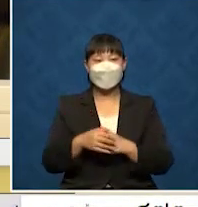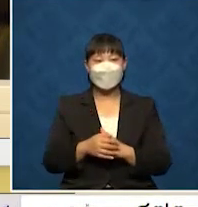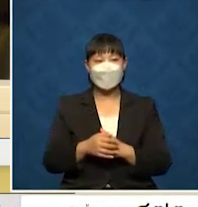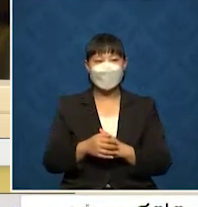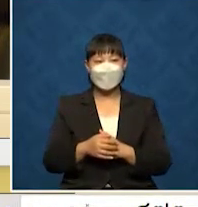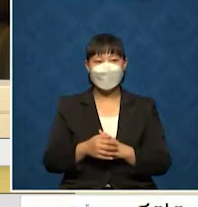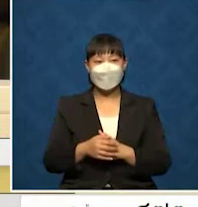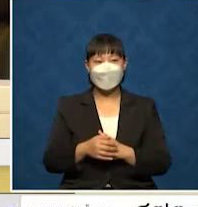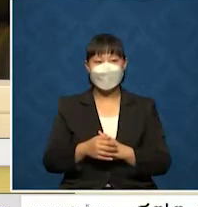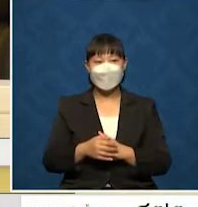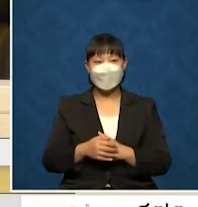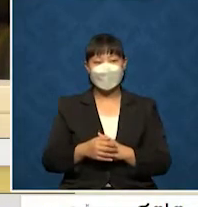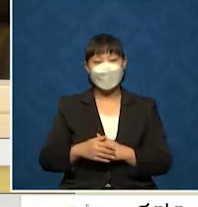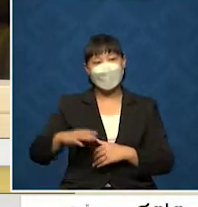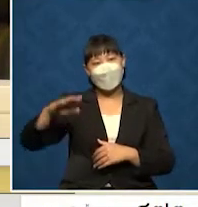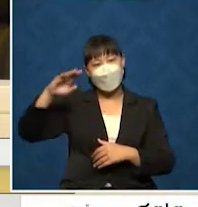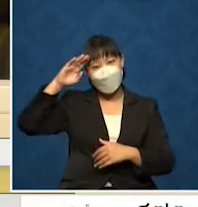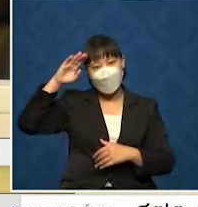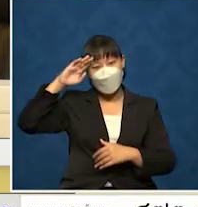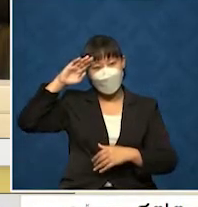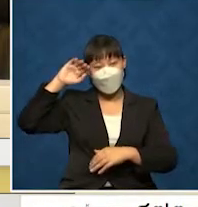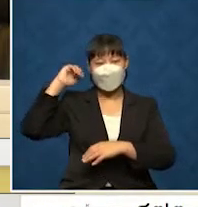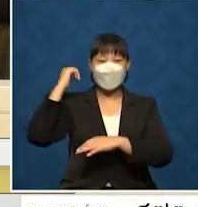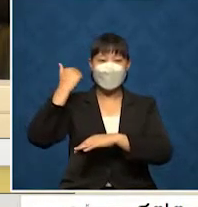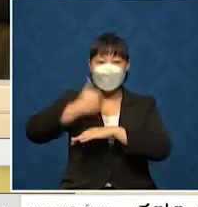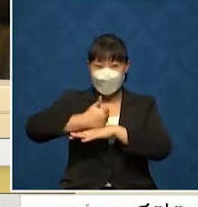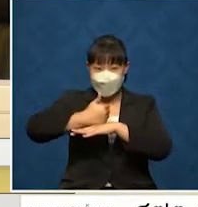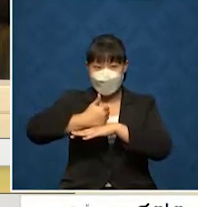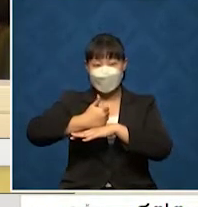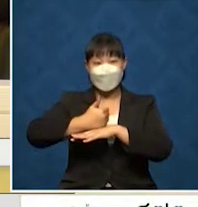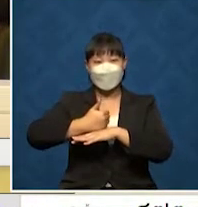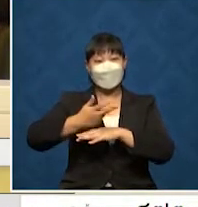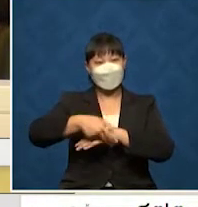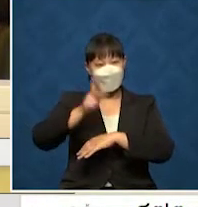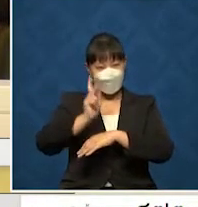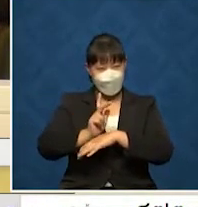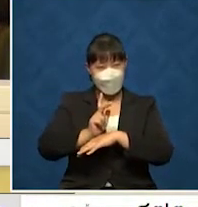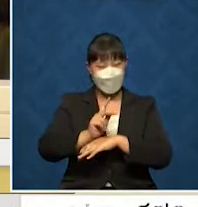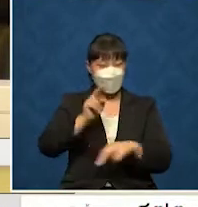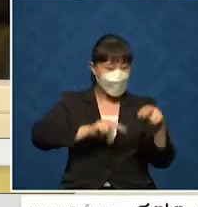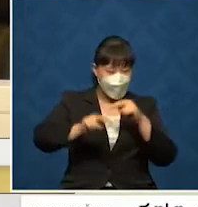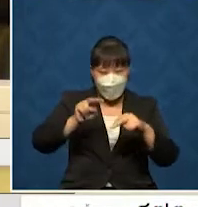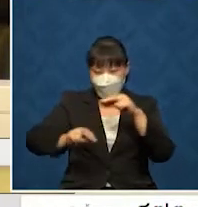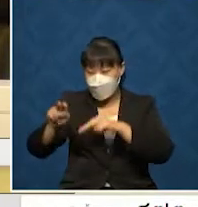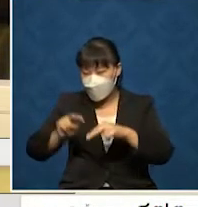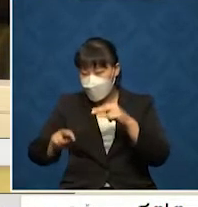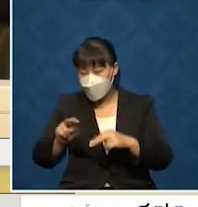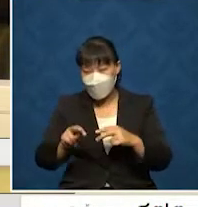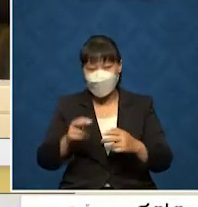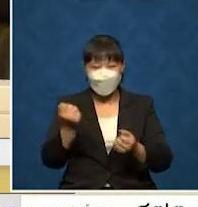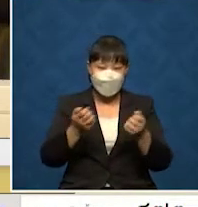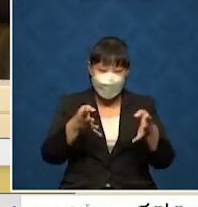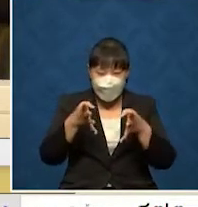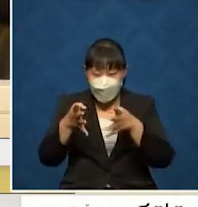บ.สูงสุดเป็นประธานได้เจาะทุกส่วนของการขนส่งทั้งการขน